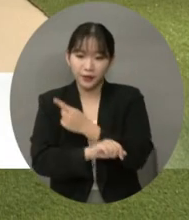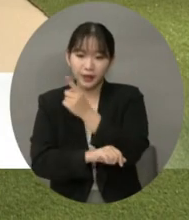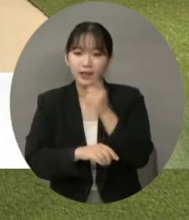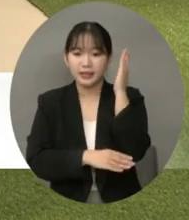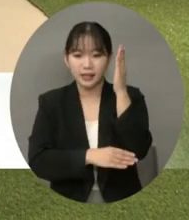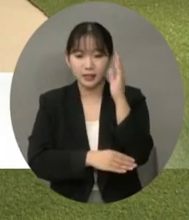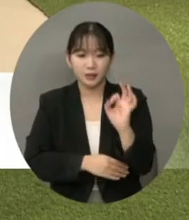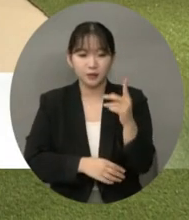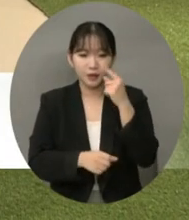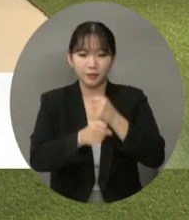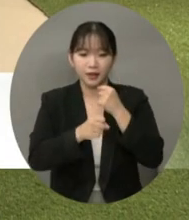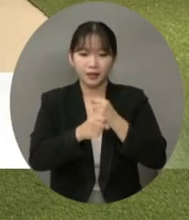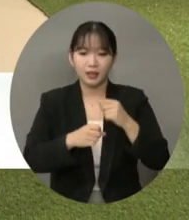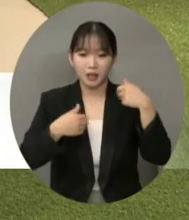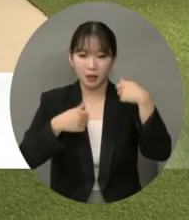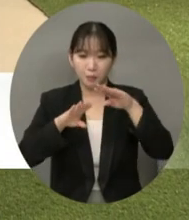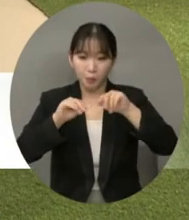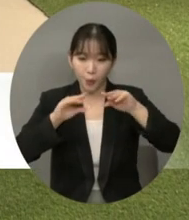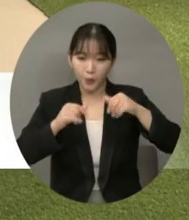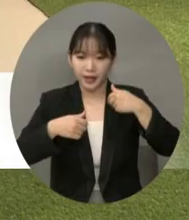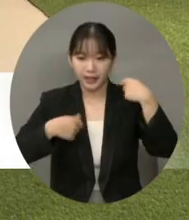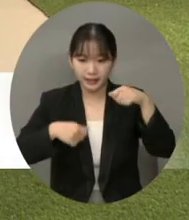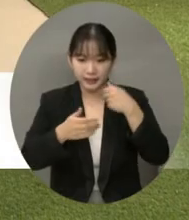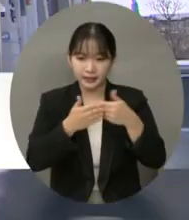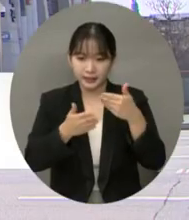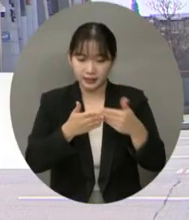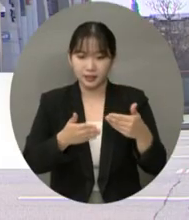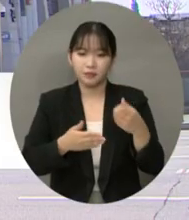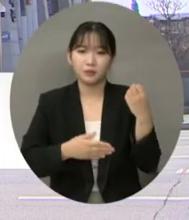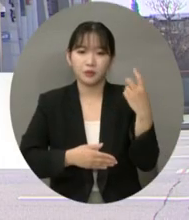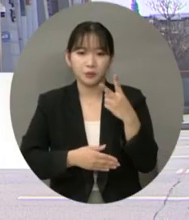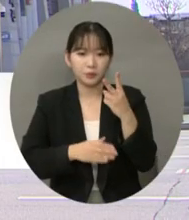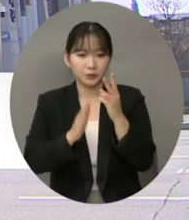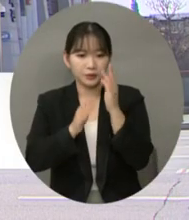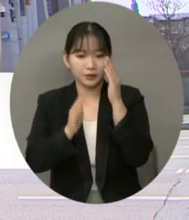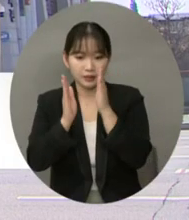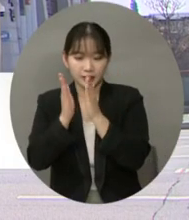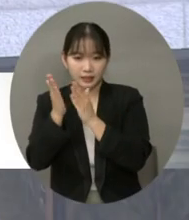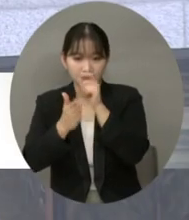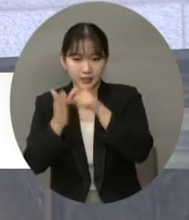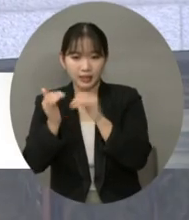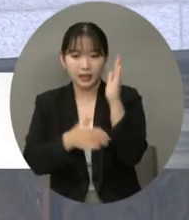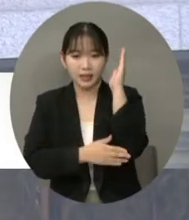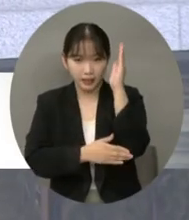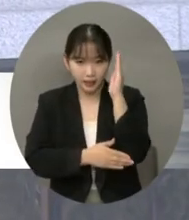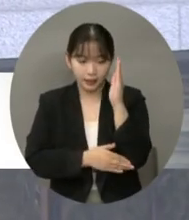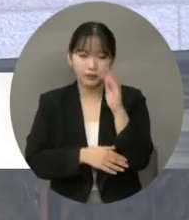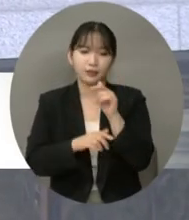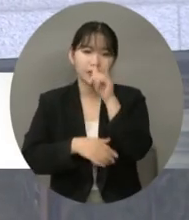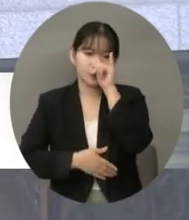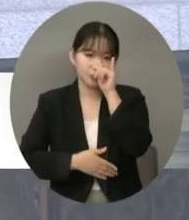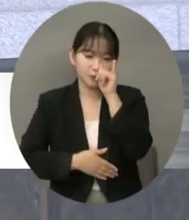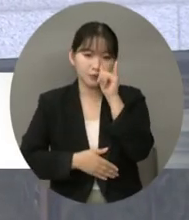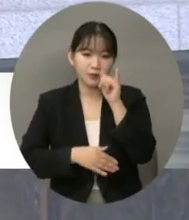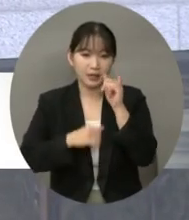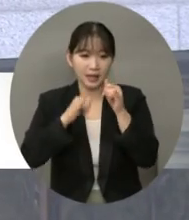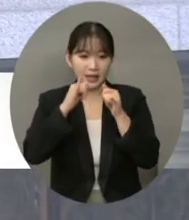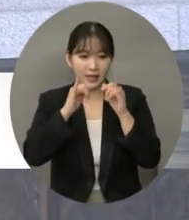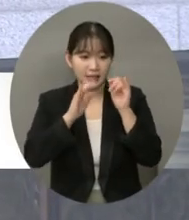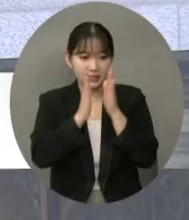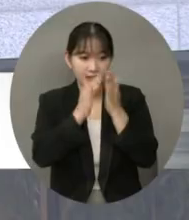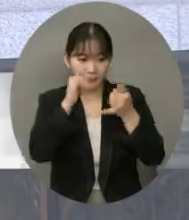이야기로 만나는 샌드아트 공연과 올해의 책 작가 강연 주제도서 전시 등이 펼쳐지고 연체 도서를 모두